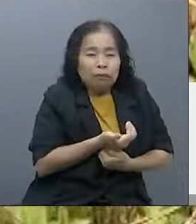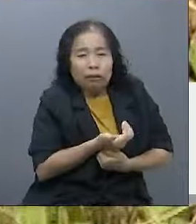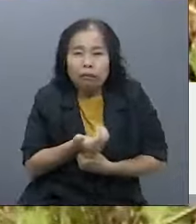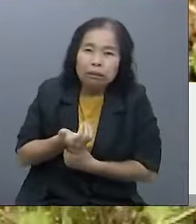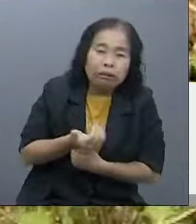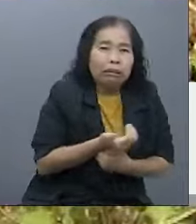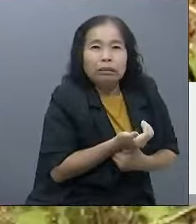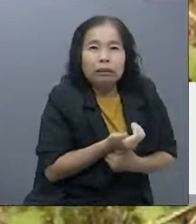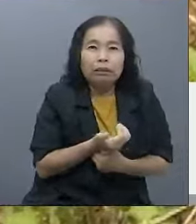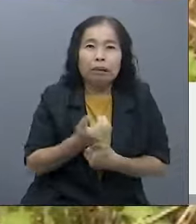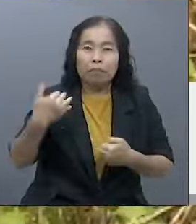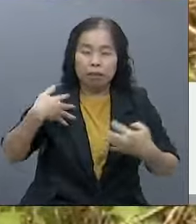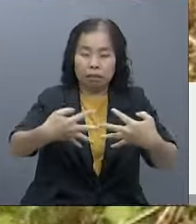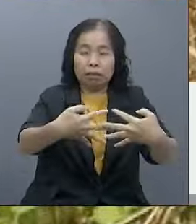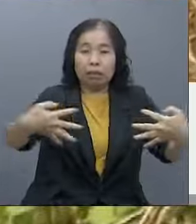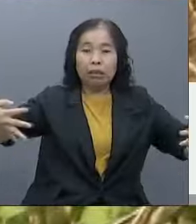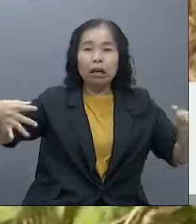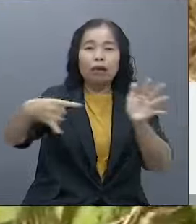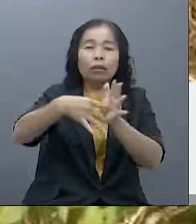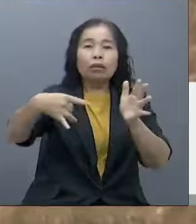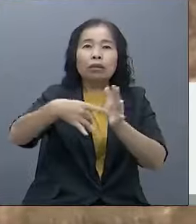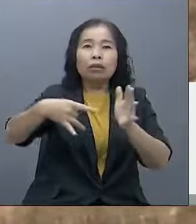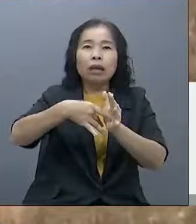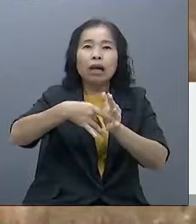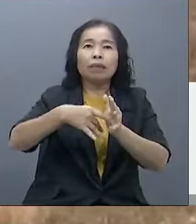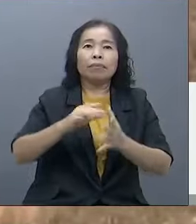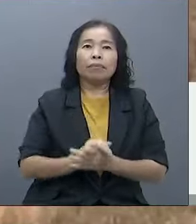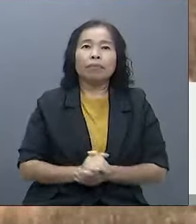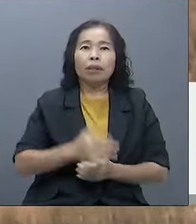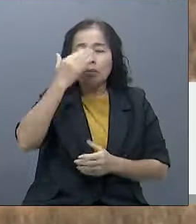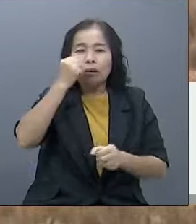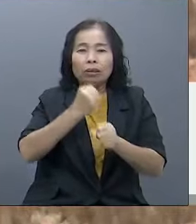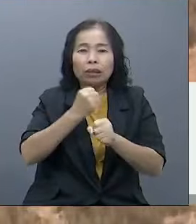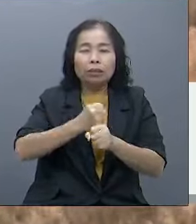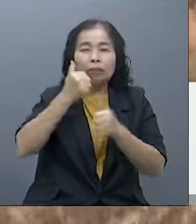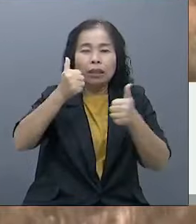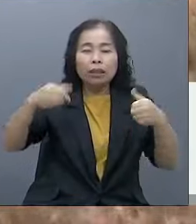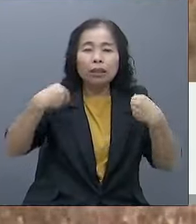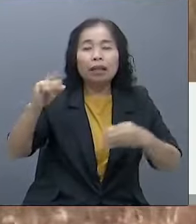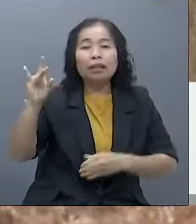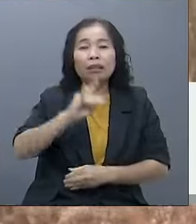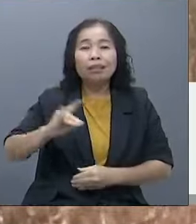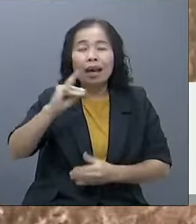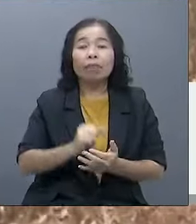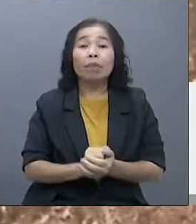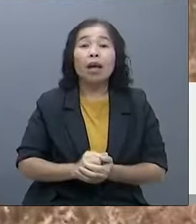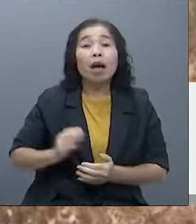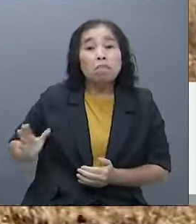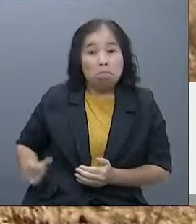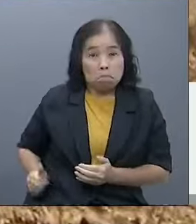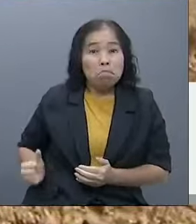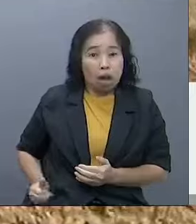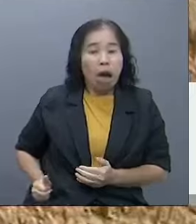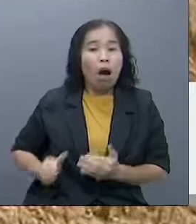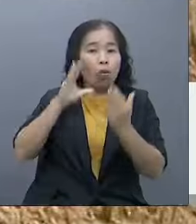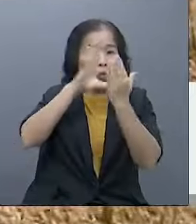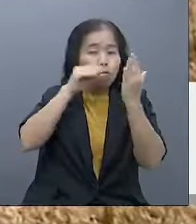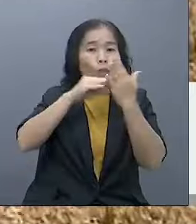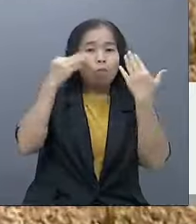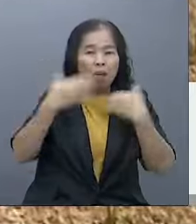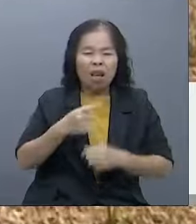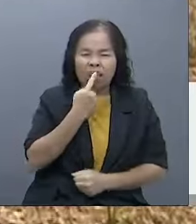ามรั้วลวดหนามไปเพื่อให้พวกเขาปลอดภัยในภารกิจนี้พวกเขาได้รับการอบรมให้สามารถดมกลิ่นได้ทั้ง